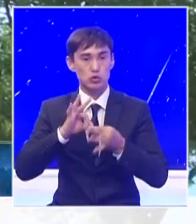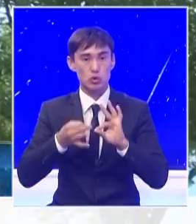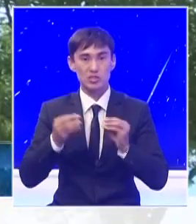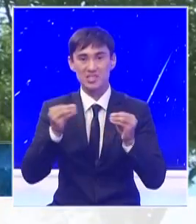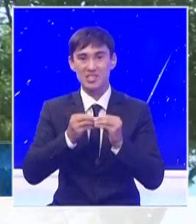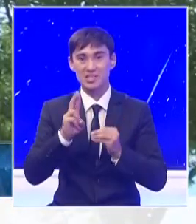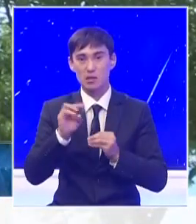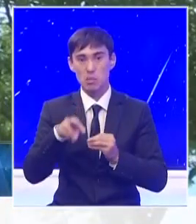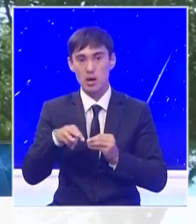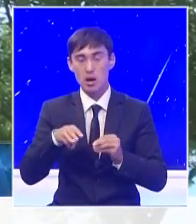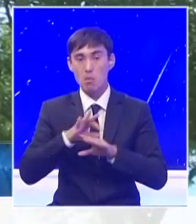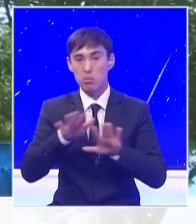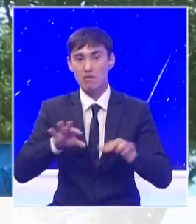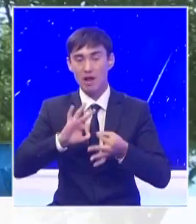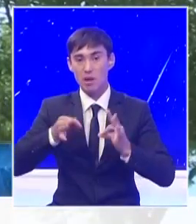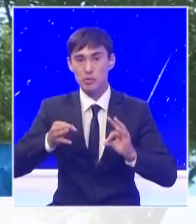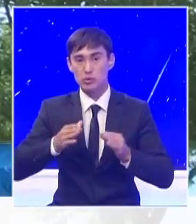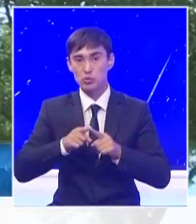10 километров ребята плыли олимпийскую дистанцию.